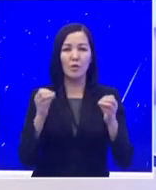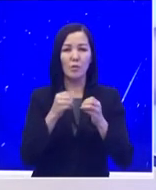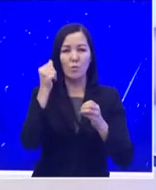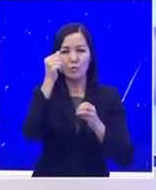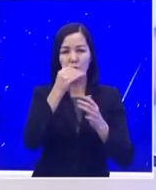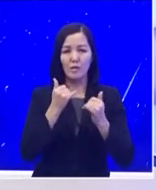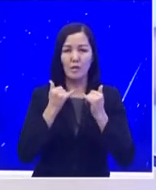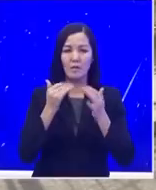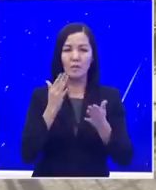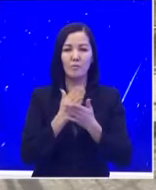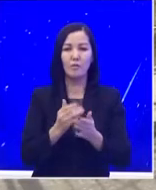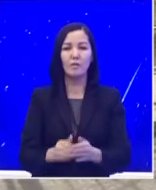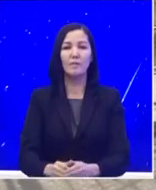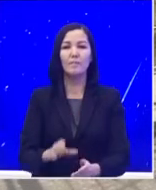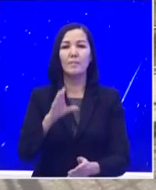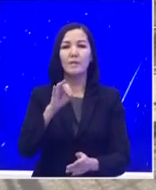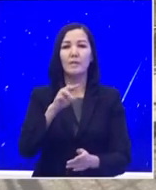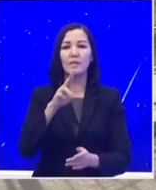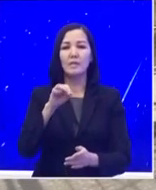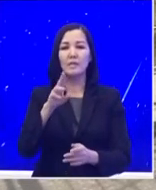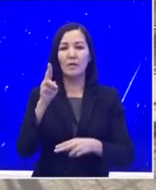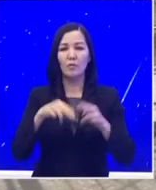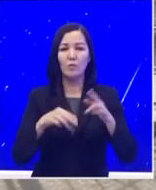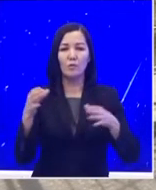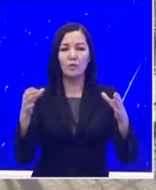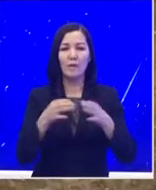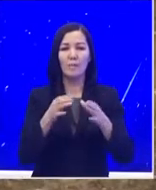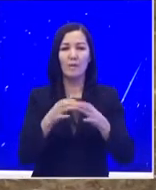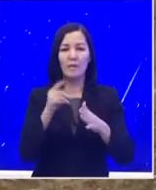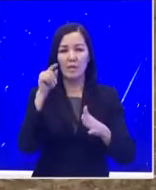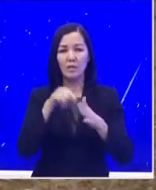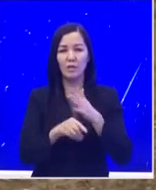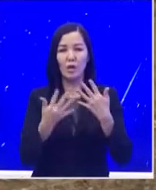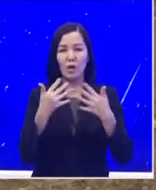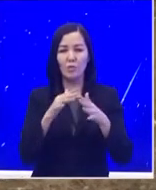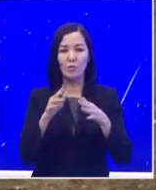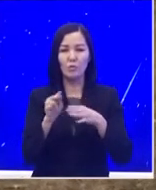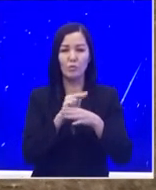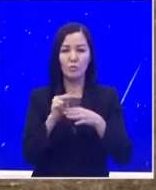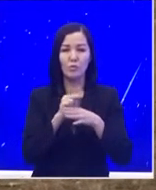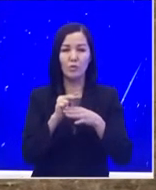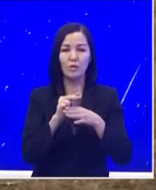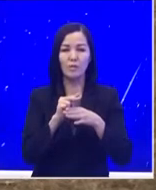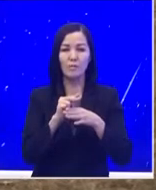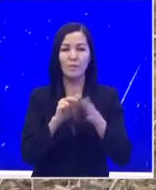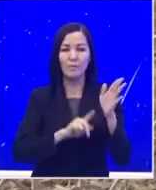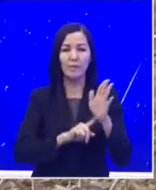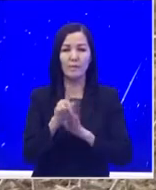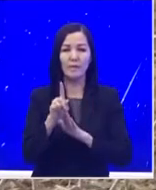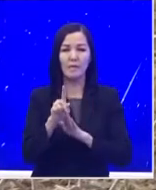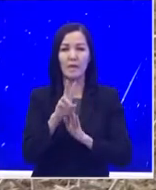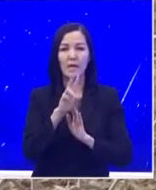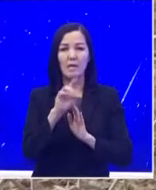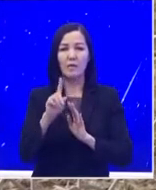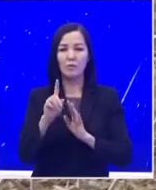отыр. Сити Констракшн компаниясы Қызылағаштың ішкі жолдарын тазалап, ойық шыңғырын жамауға кірісіпті.